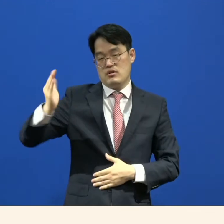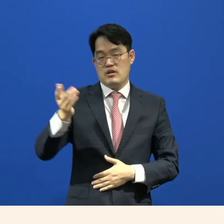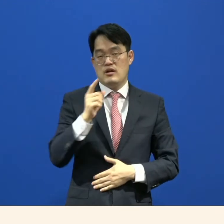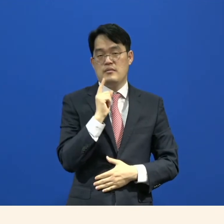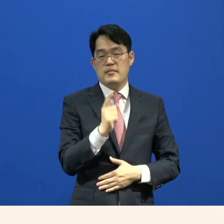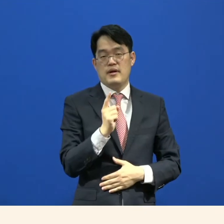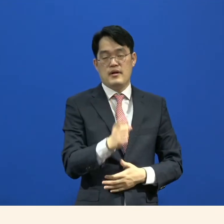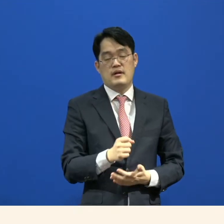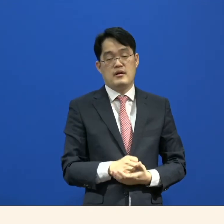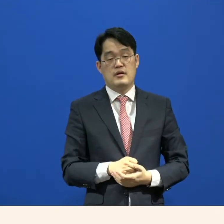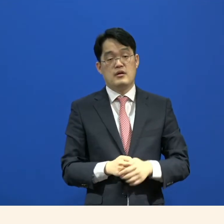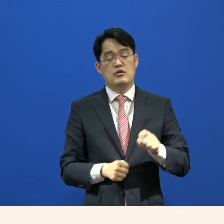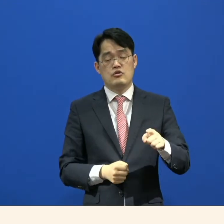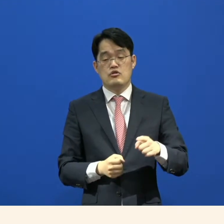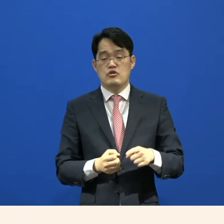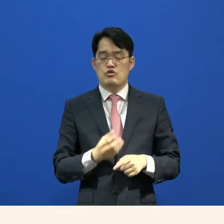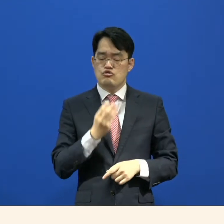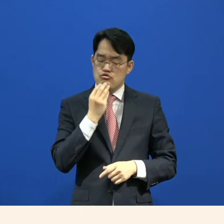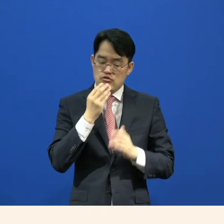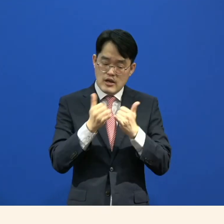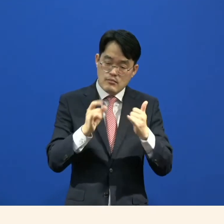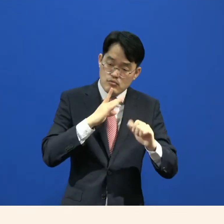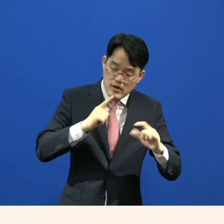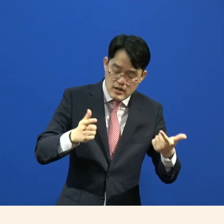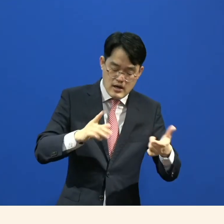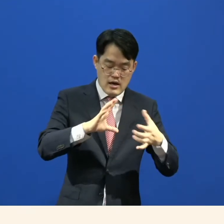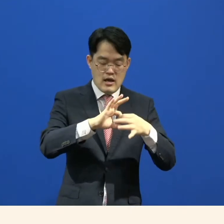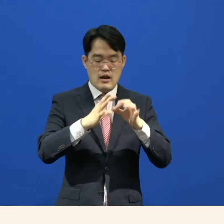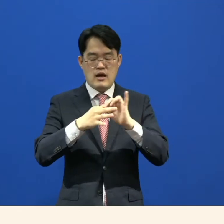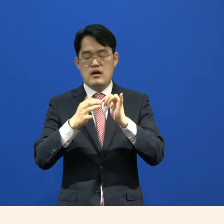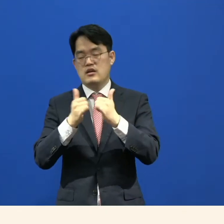그것은 유대인에게뿐만 아니라 헬라인에게다.